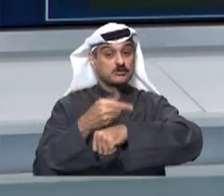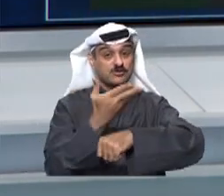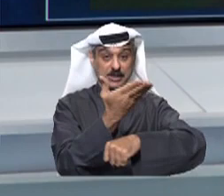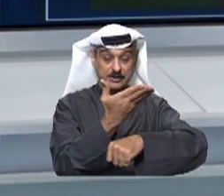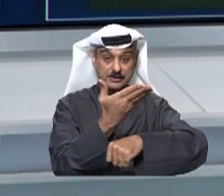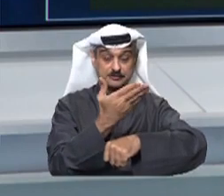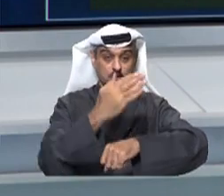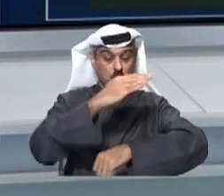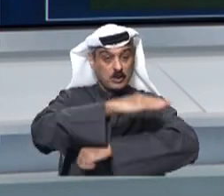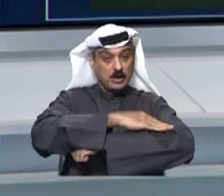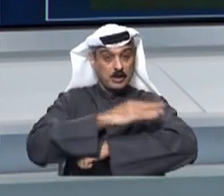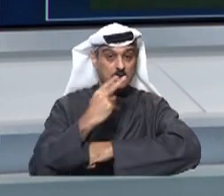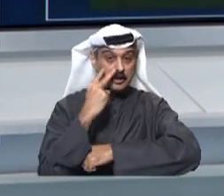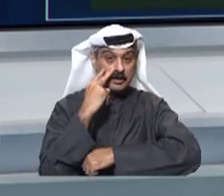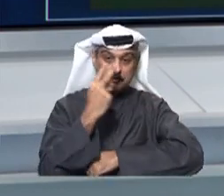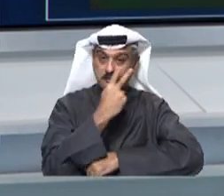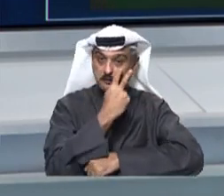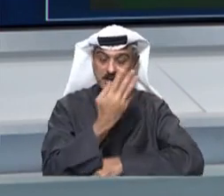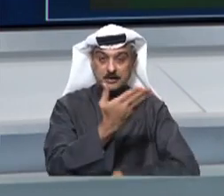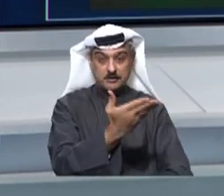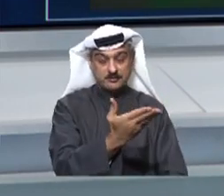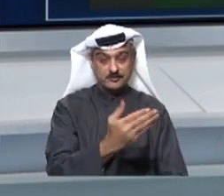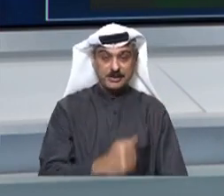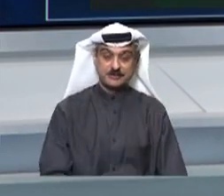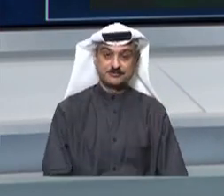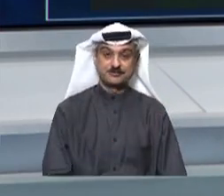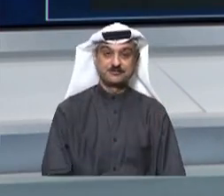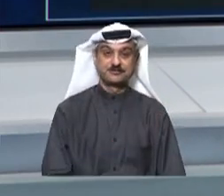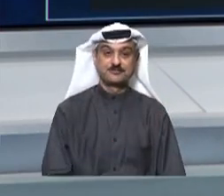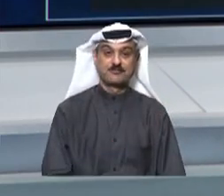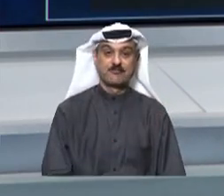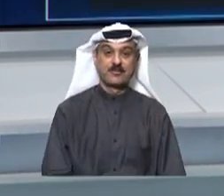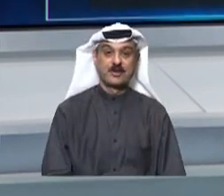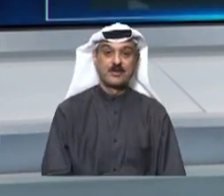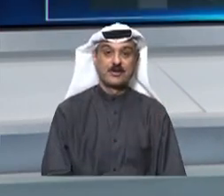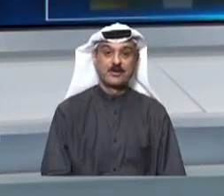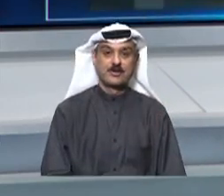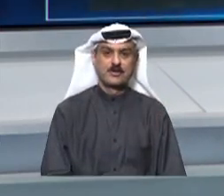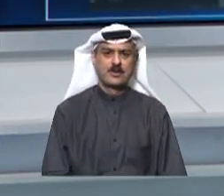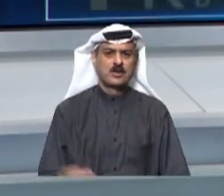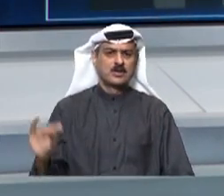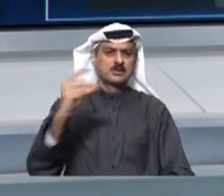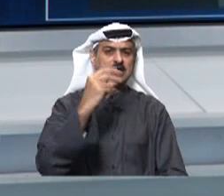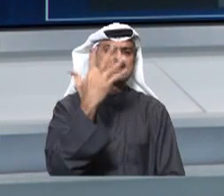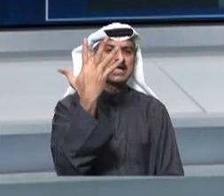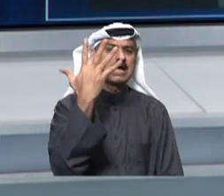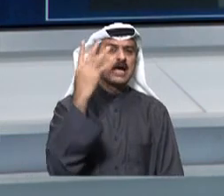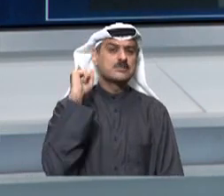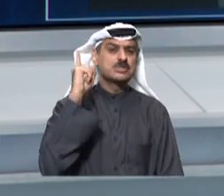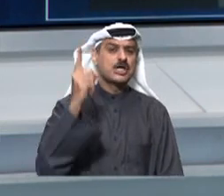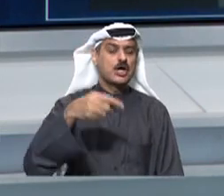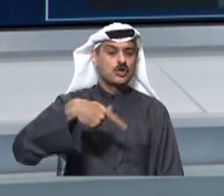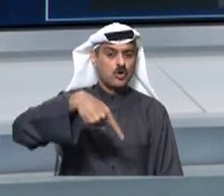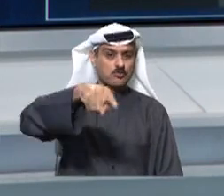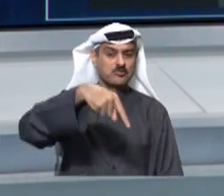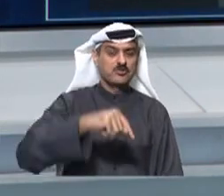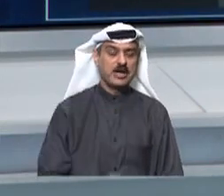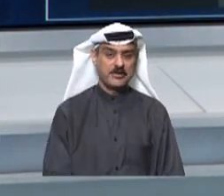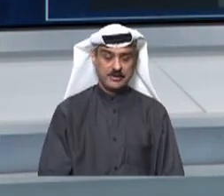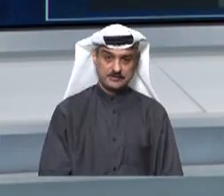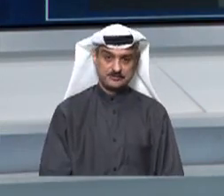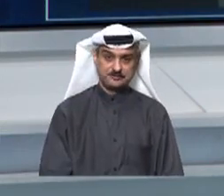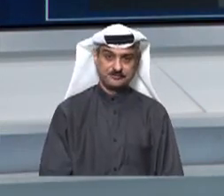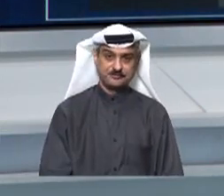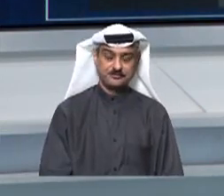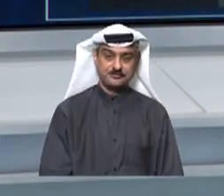6:42، وموعد أذان المغرب الساعة 5 دقيقة. أما بالنسبة للطقس المتوقع في مدينة الكويت خلال الأيام الخمسة